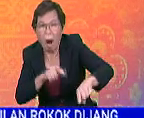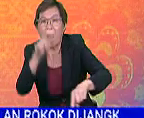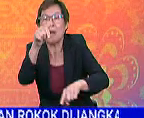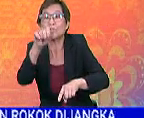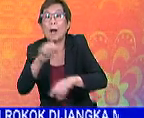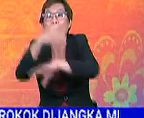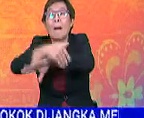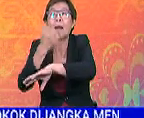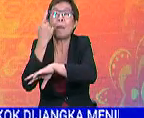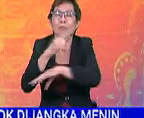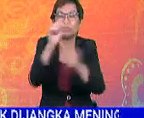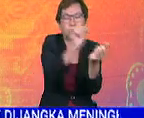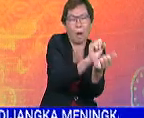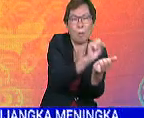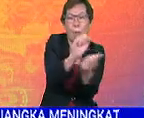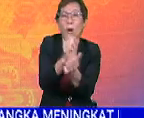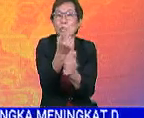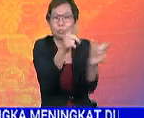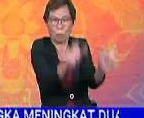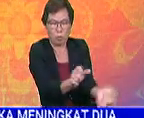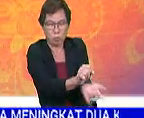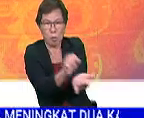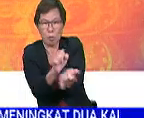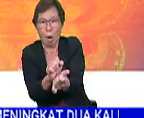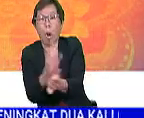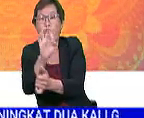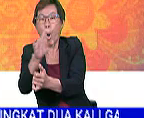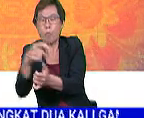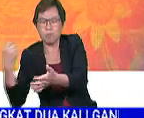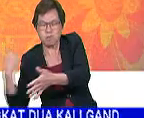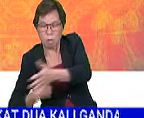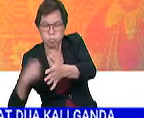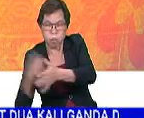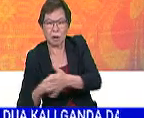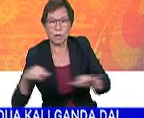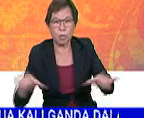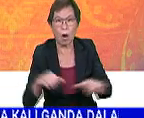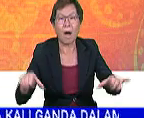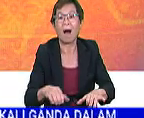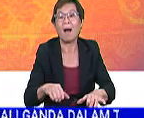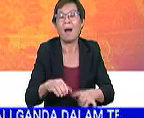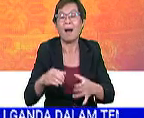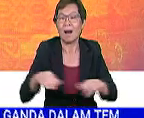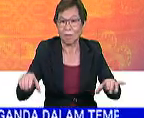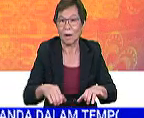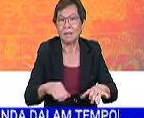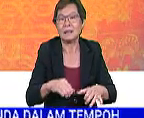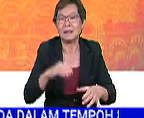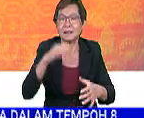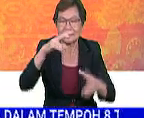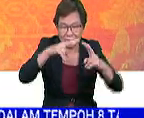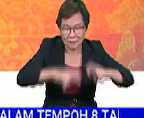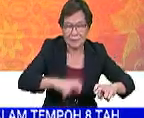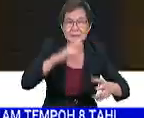kedua-duanya ditahan dalam op samsing jalanan yang dijalankan bahagian dan penguatkuasaan trafik daerah kot